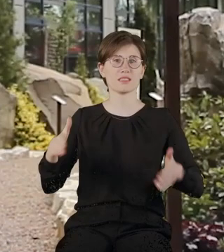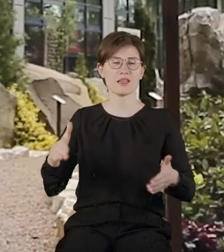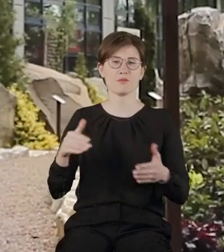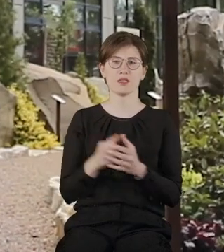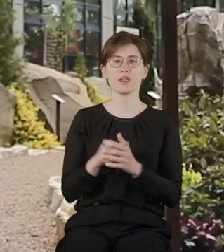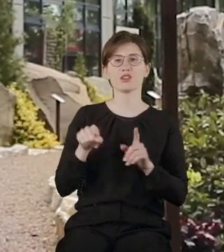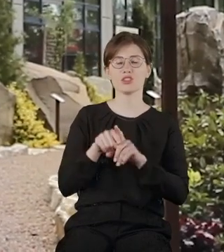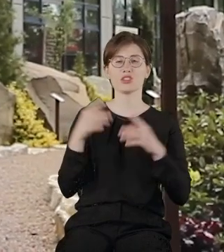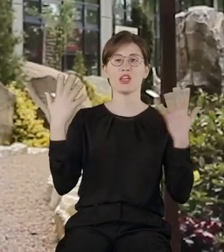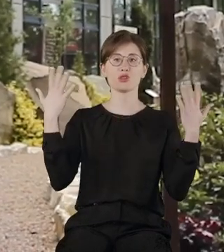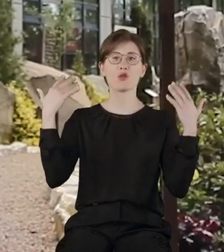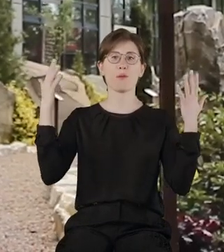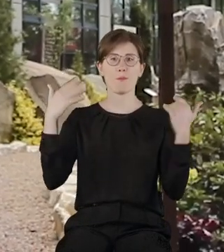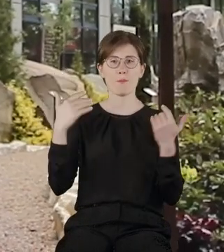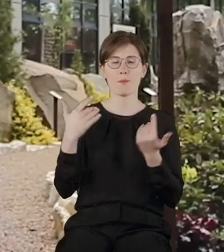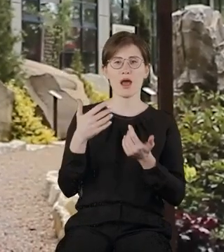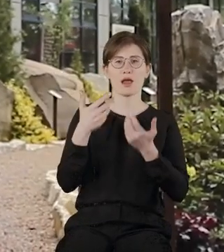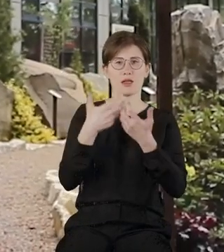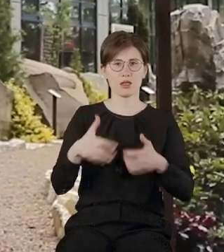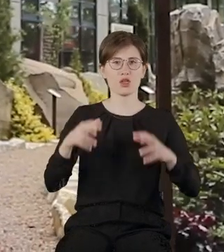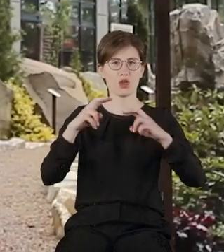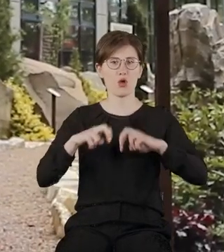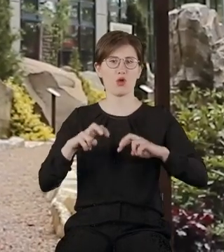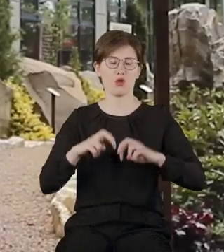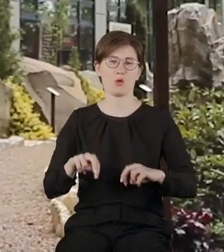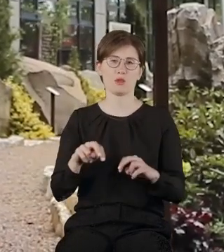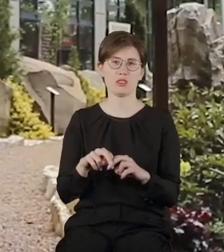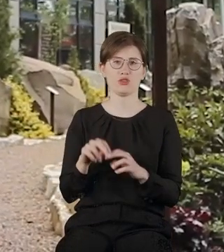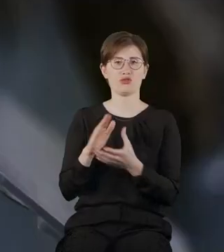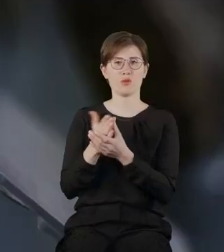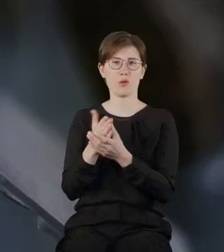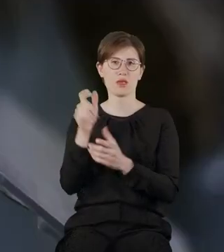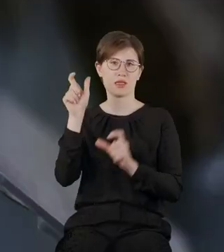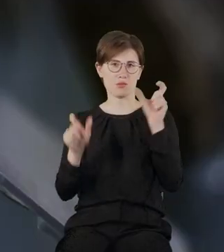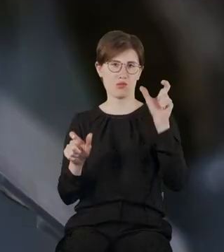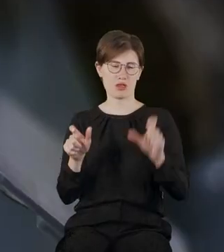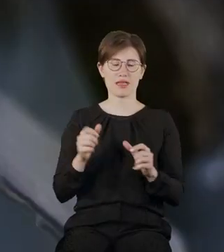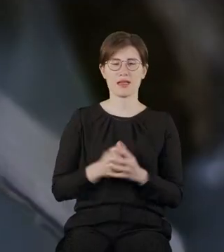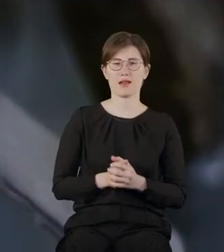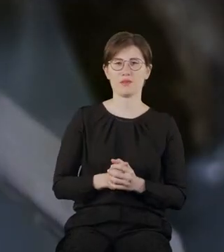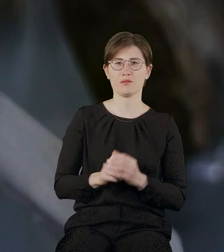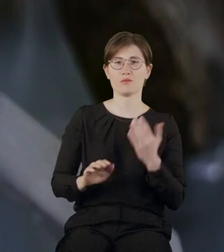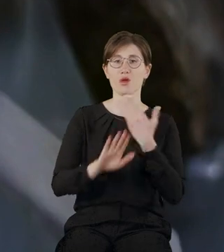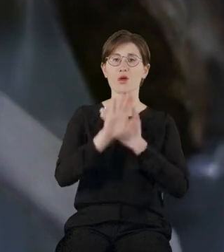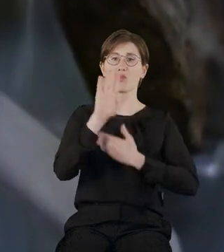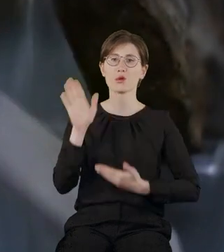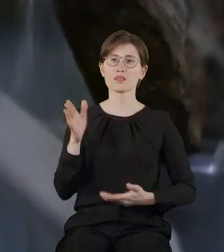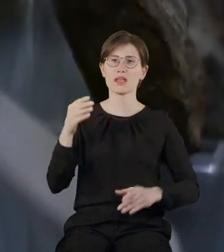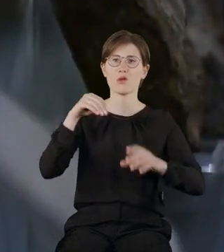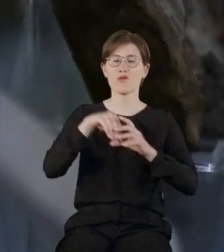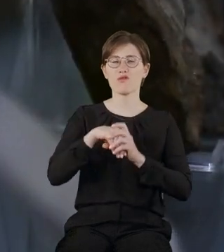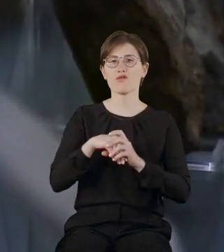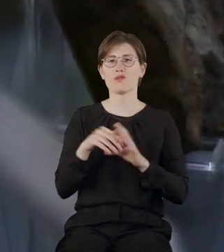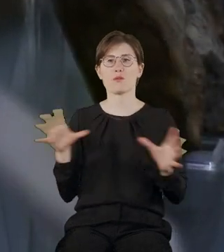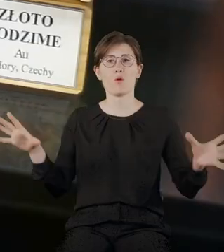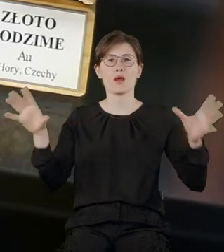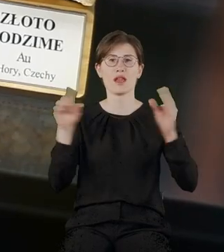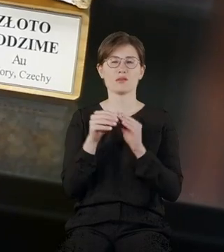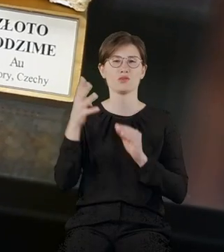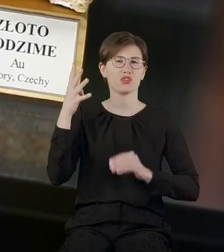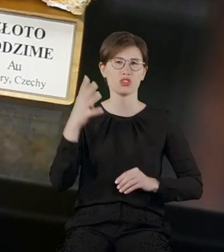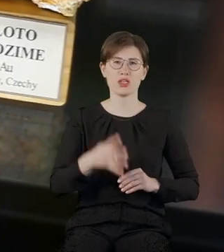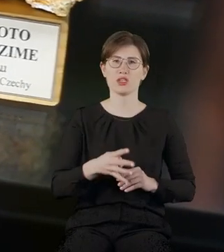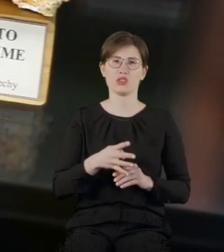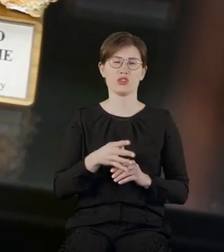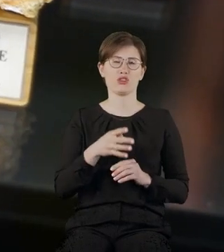park geologiczno-przyrodniczy usytuowany pomiędzy budynkami wydziału. Obecnie muzeum ma w swoich zbiorach około 4000 okazów